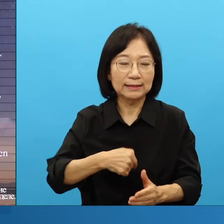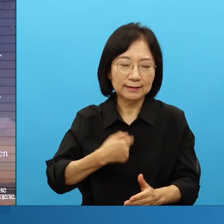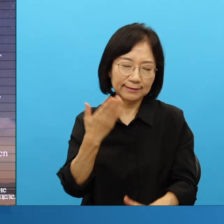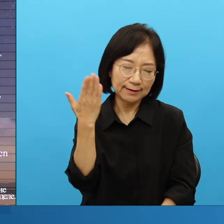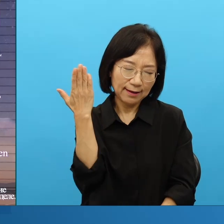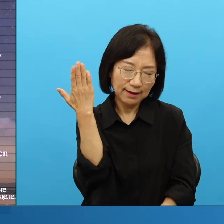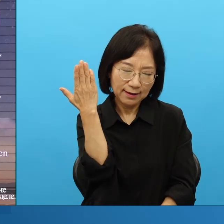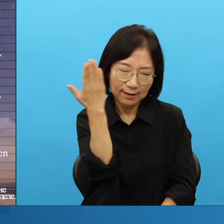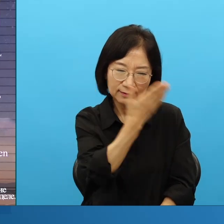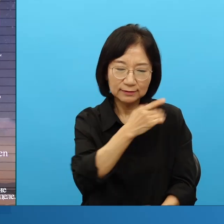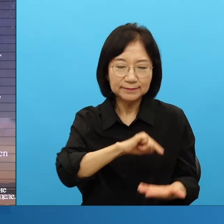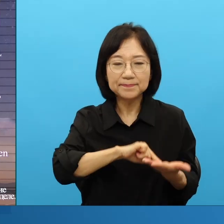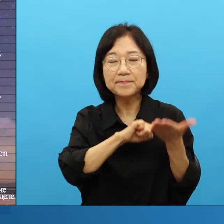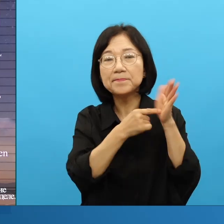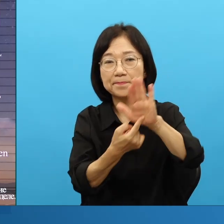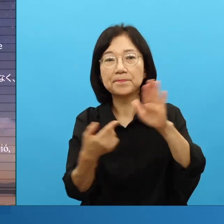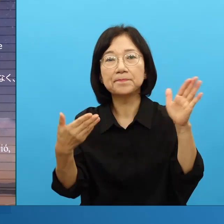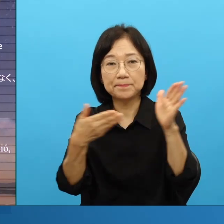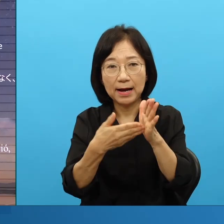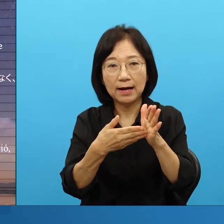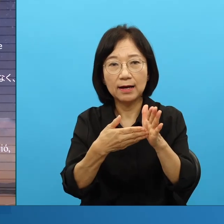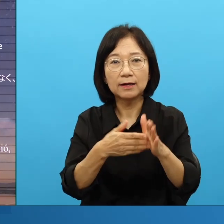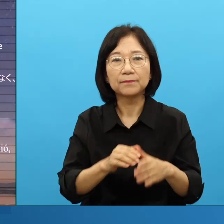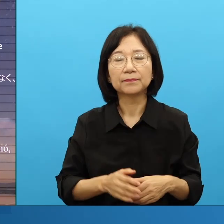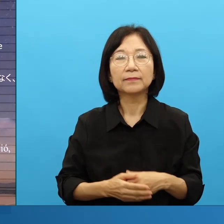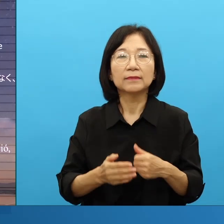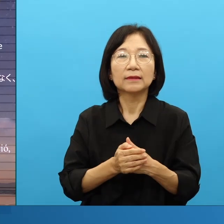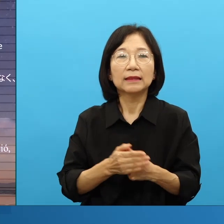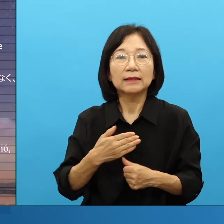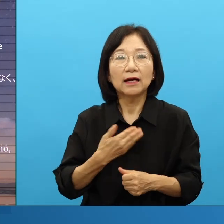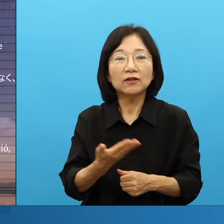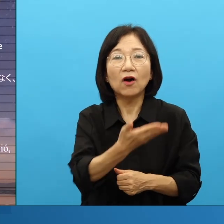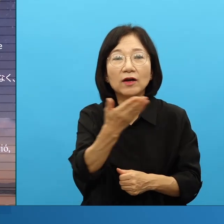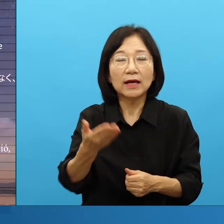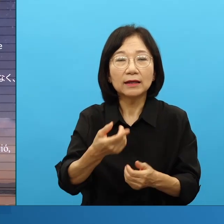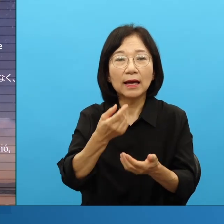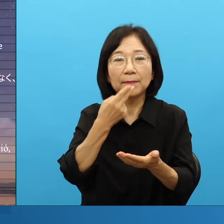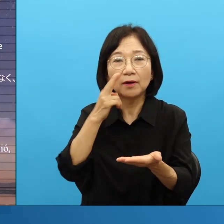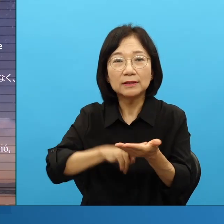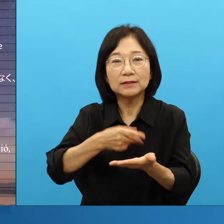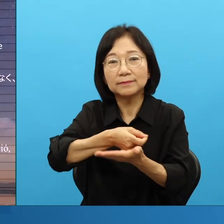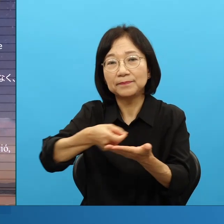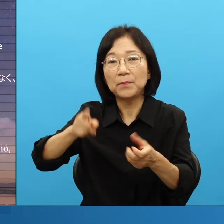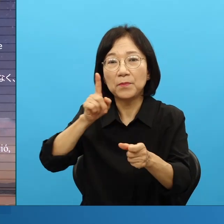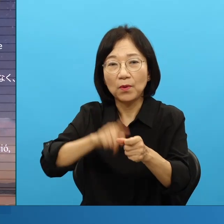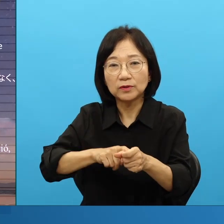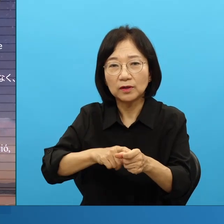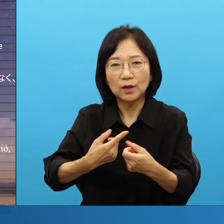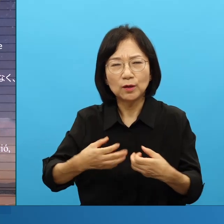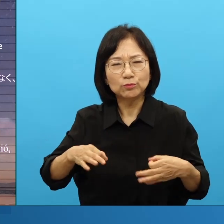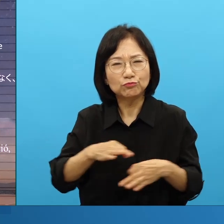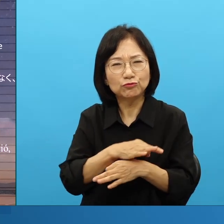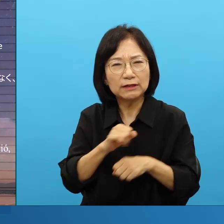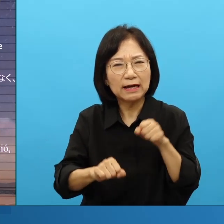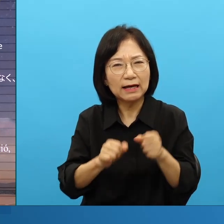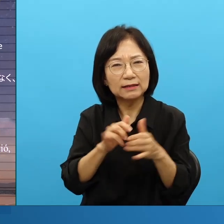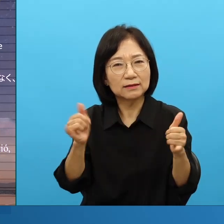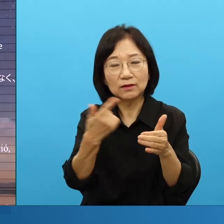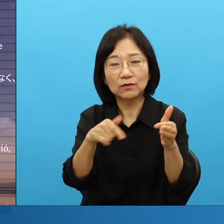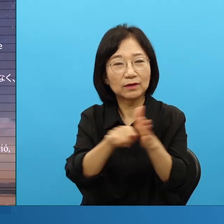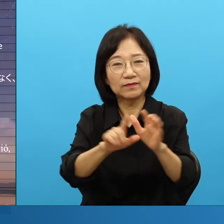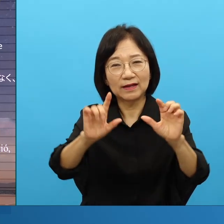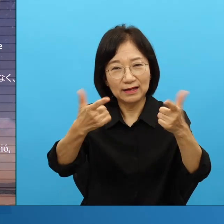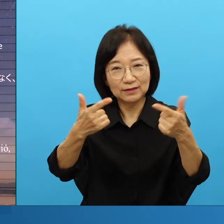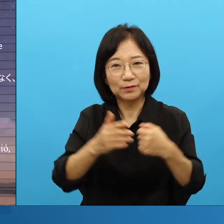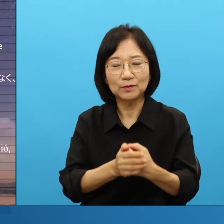자신의 깨끗함을 나타내었느니라. 그런즉 내가 너희에게 쓴 것은 그 불의를 행한 자를 위한 것도